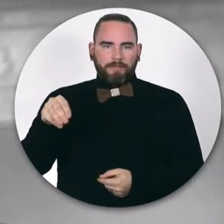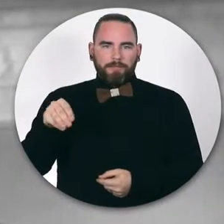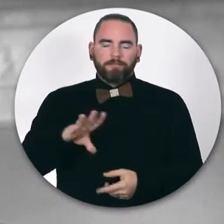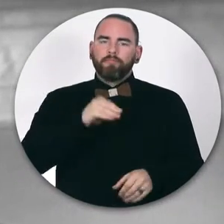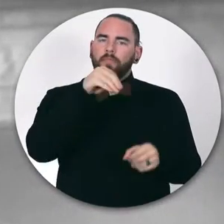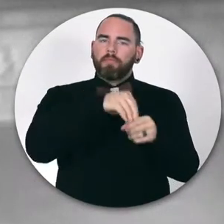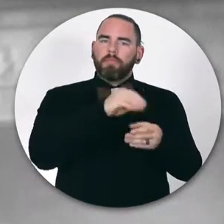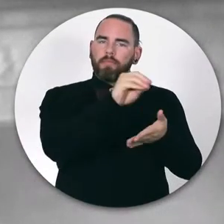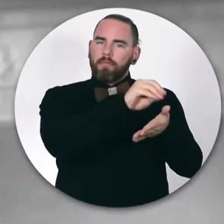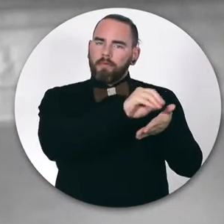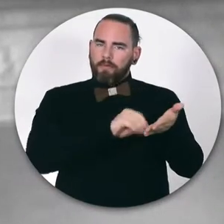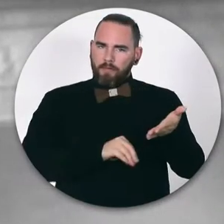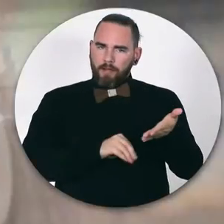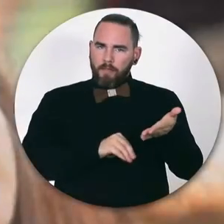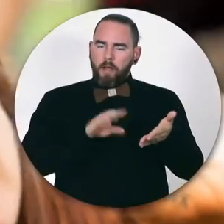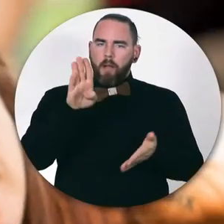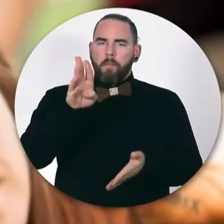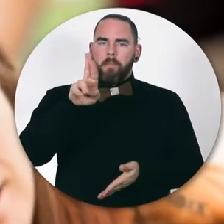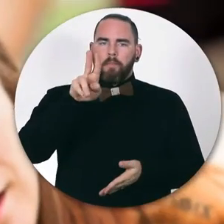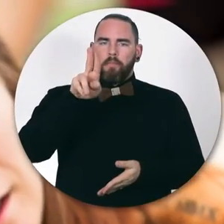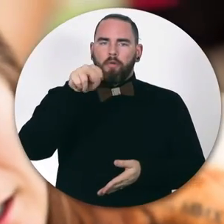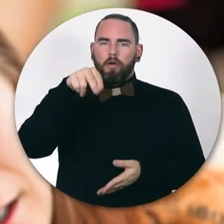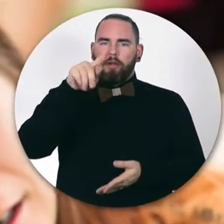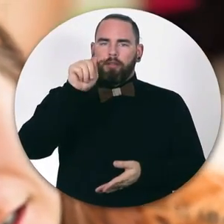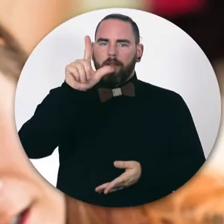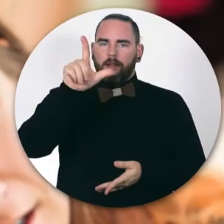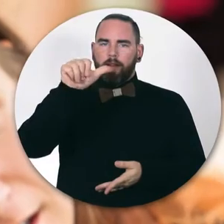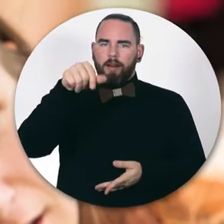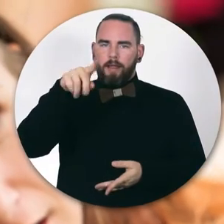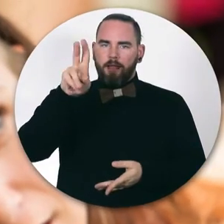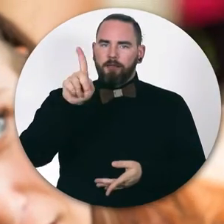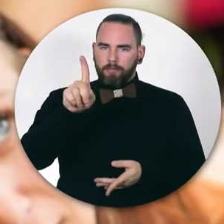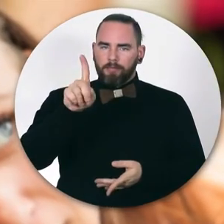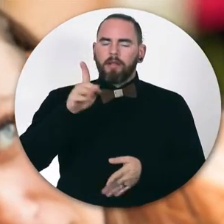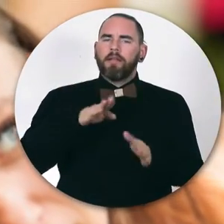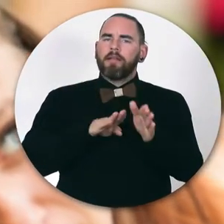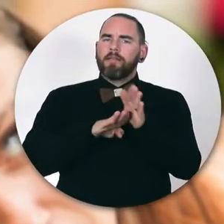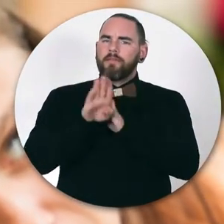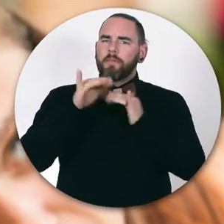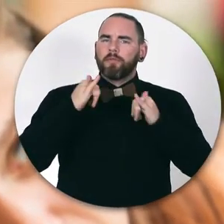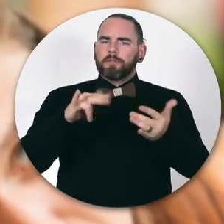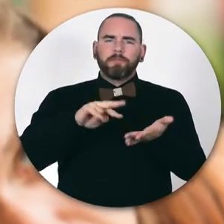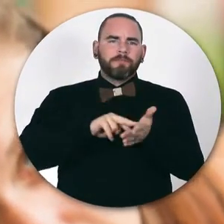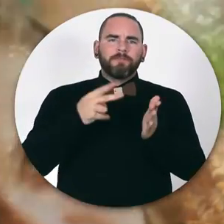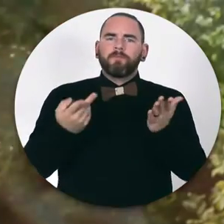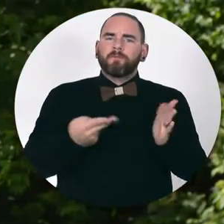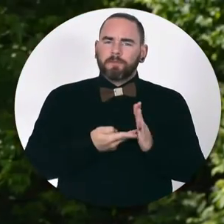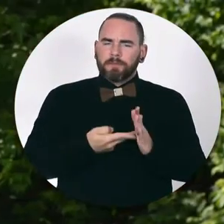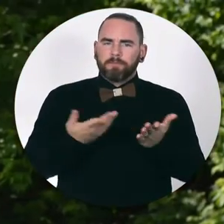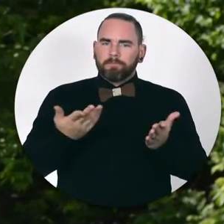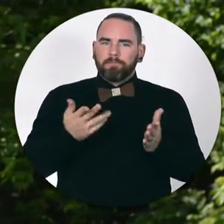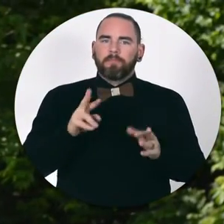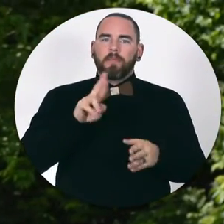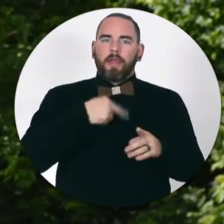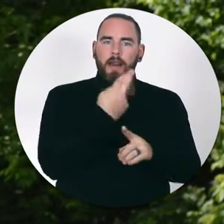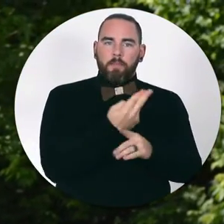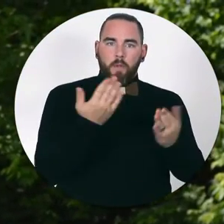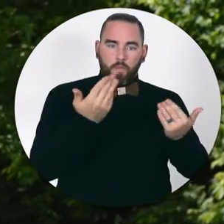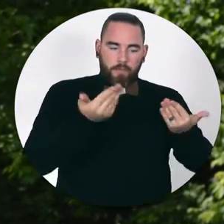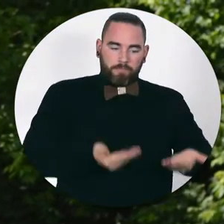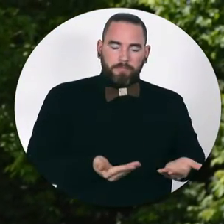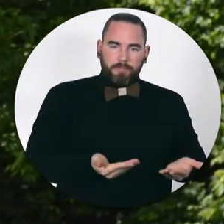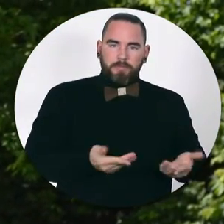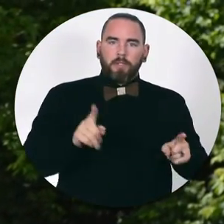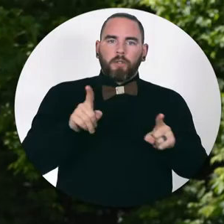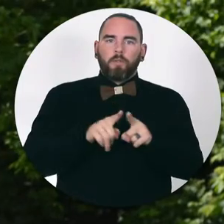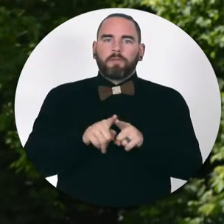Maurice. Selon le rapport Brundtland, le développement durable est un développement qui répond aux besoins du présent sans